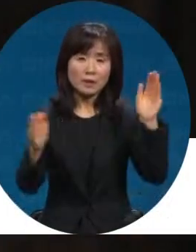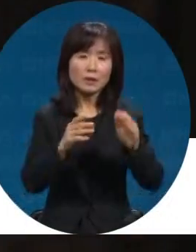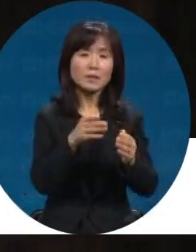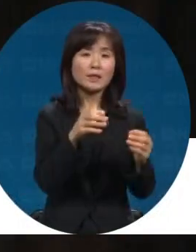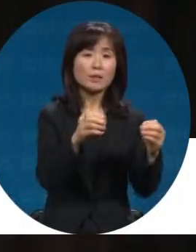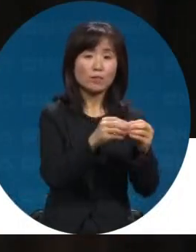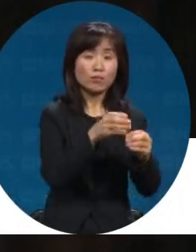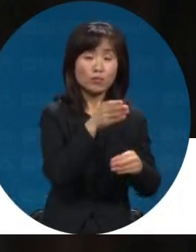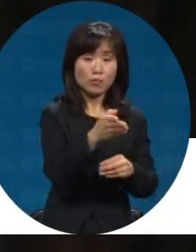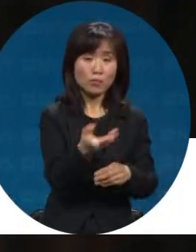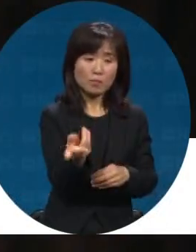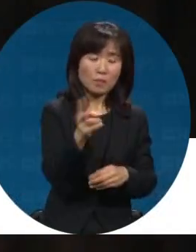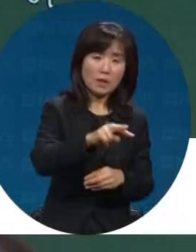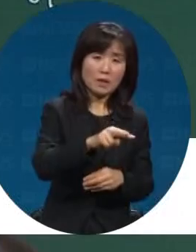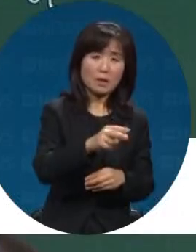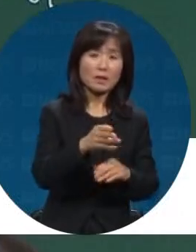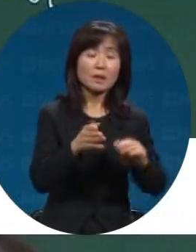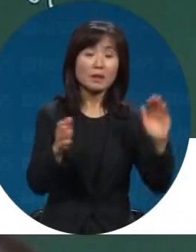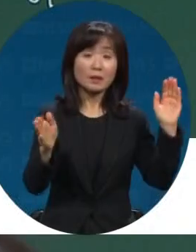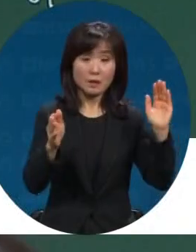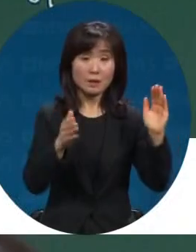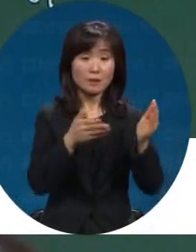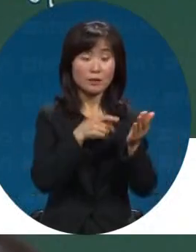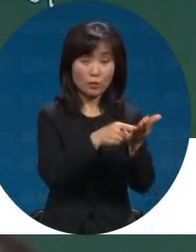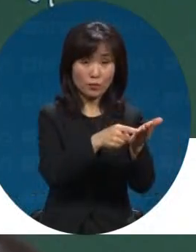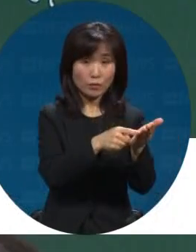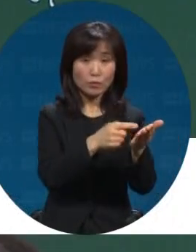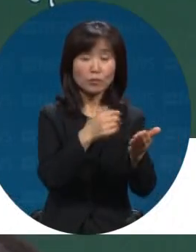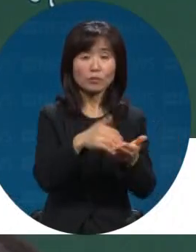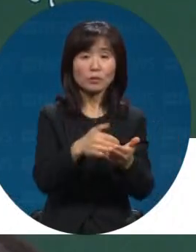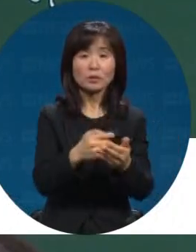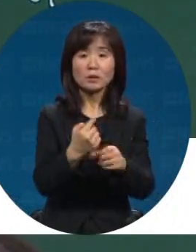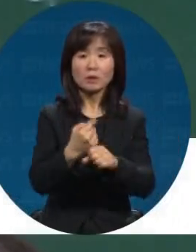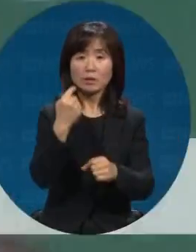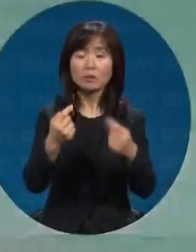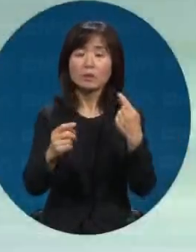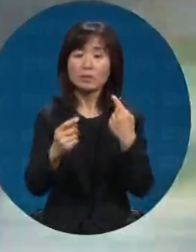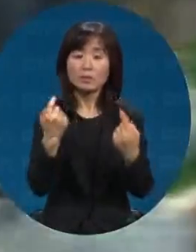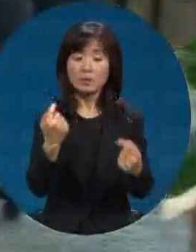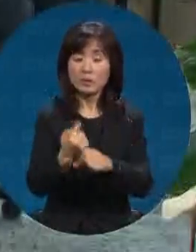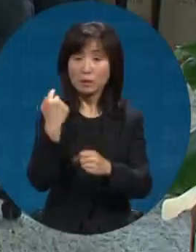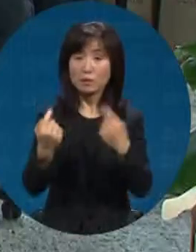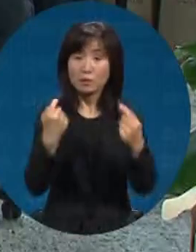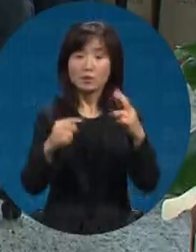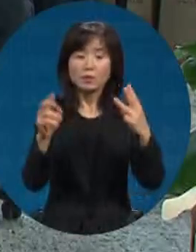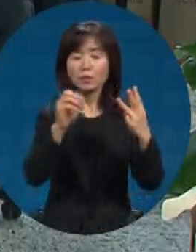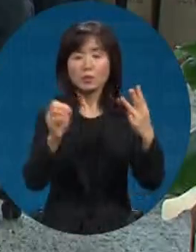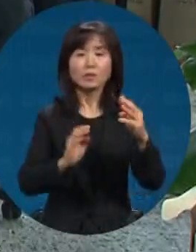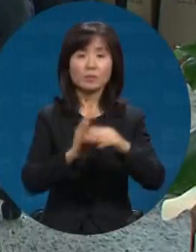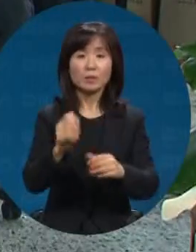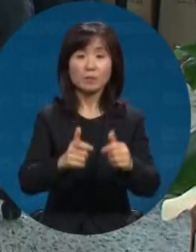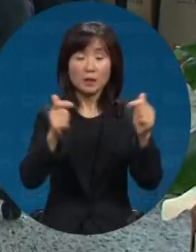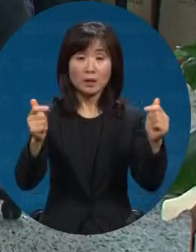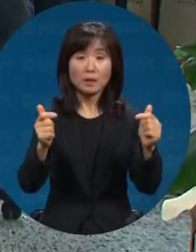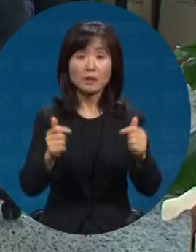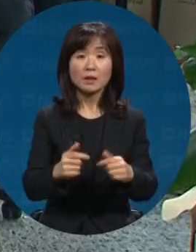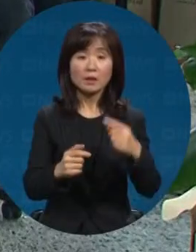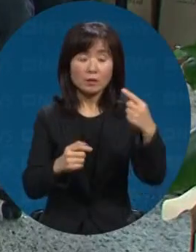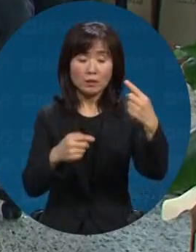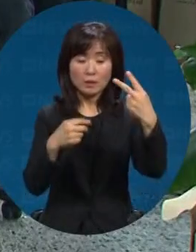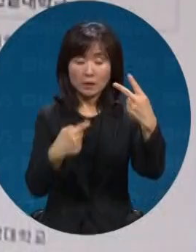지원하는 교차 지원비율이 지난해에 비해 3% 포인트 넘게 증가했습니다 각 대학들은 다음 달 1일까지